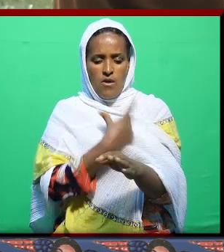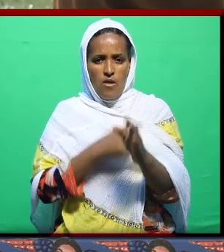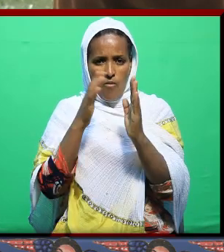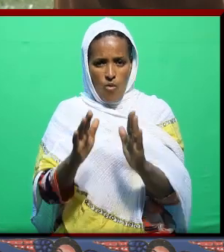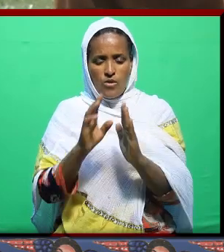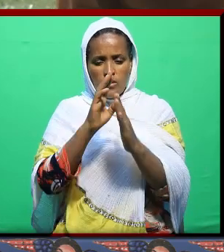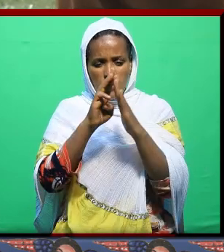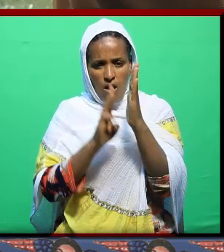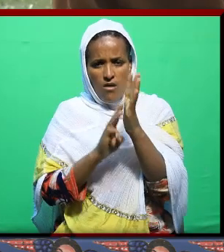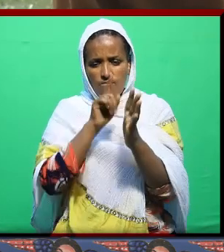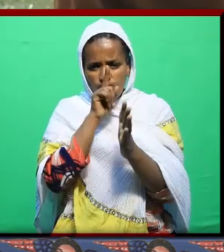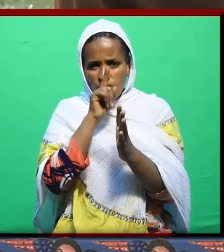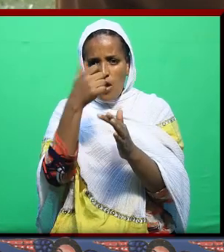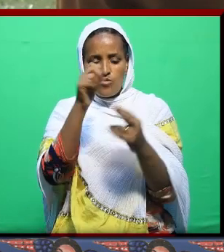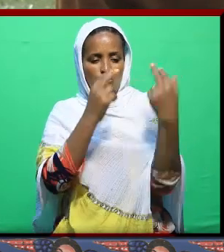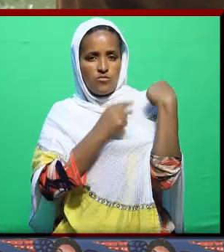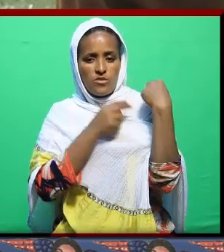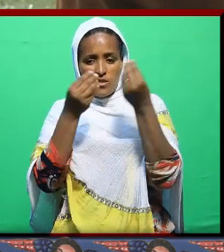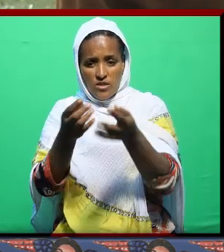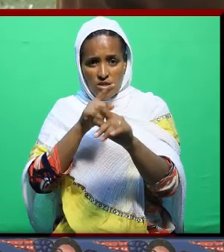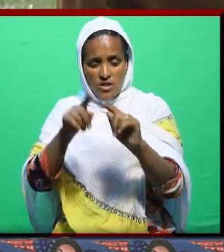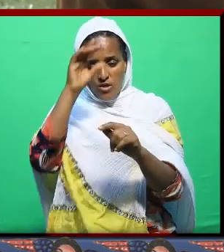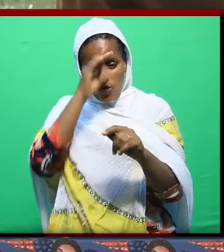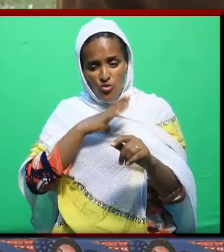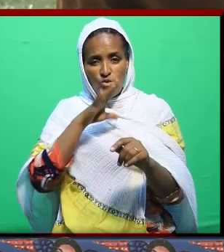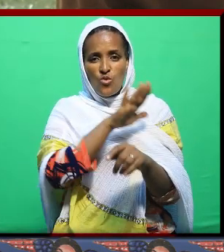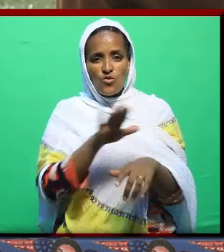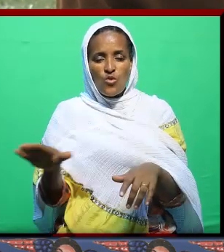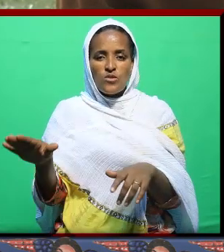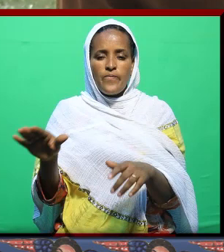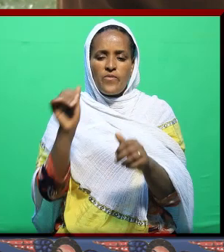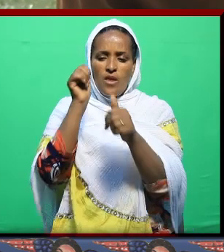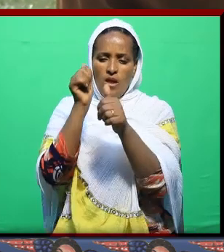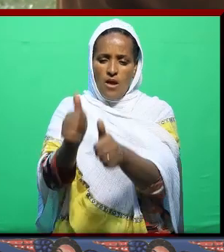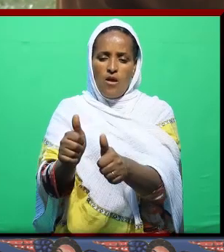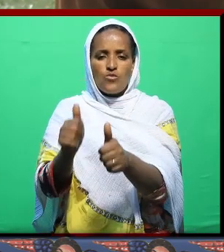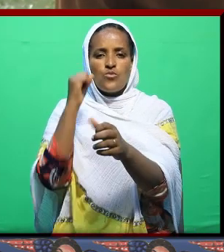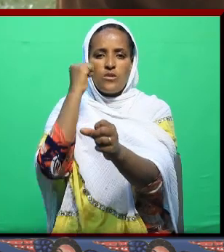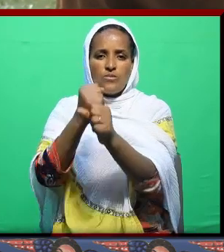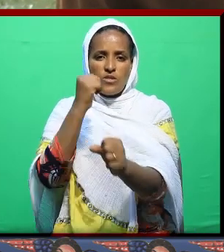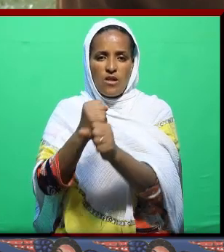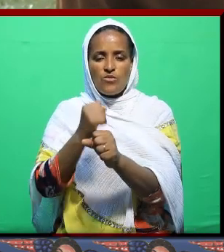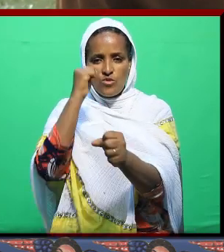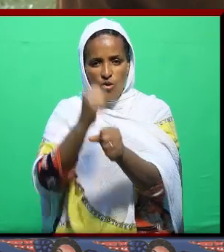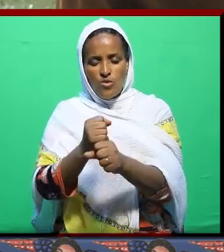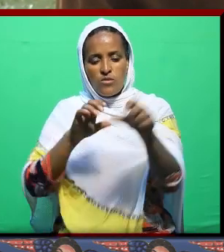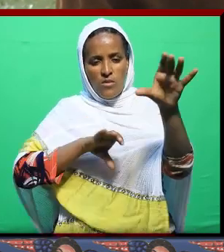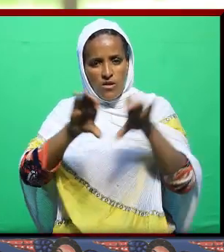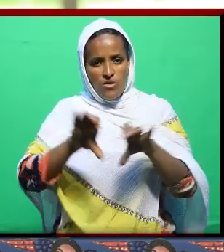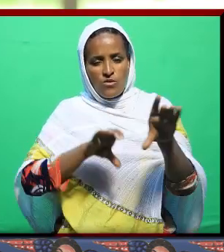እስከ ከዊነሳት ያሉ አስሩ ማዕረጋት ግን ሲሰጡት ለሰው ልጆች የራሱ የሚሰራቸው